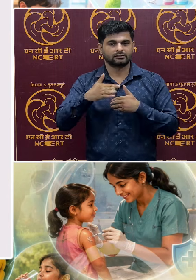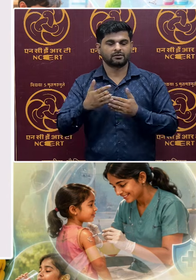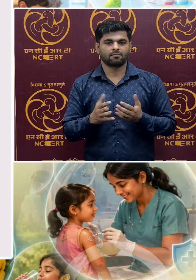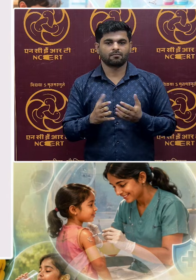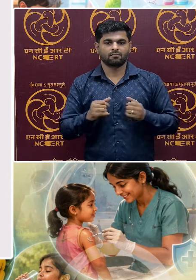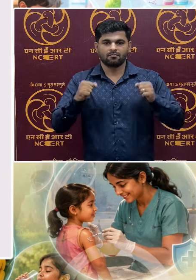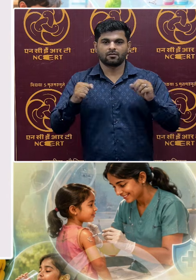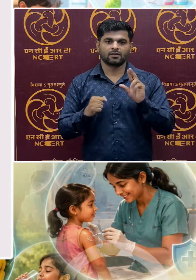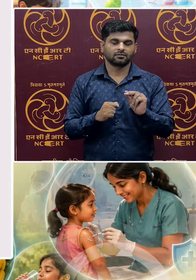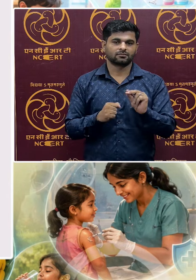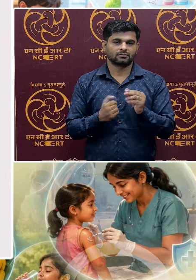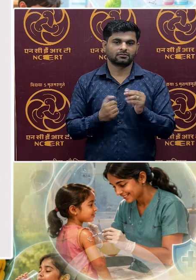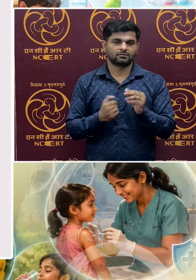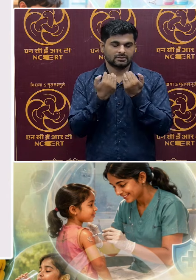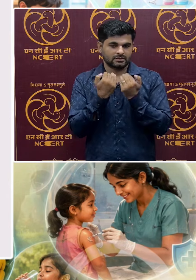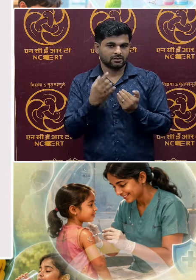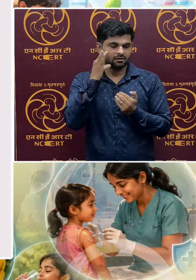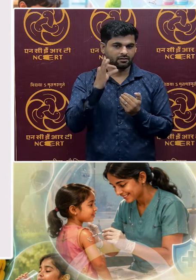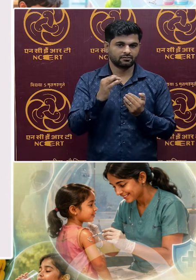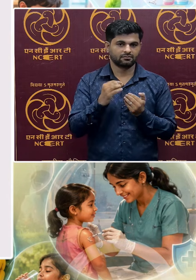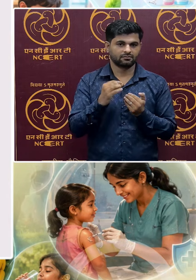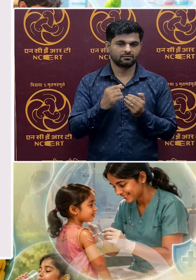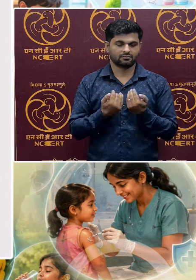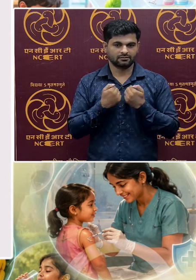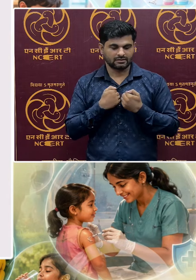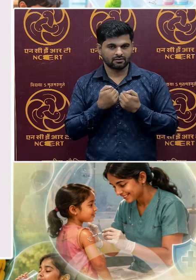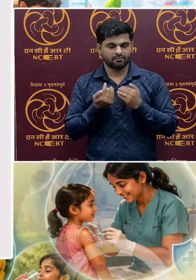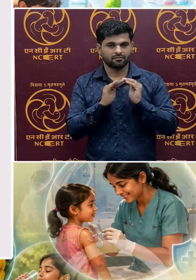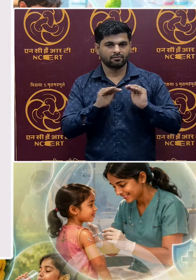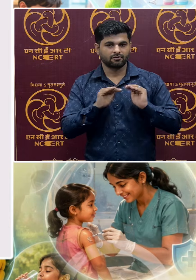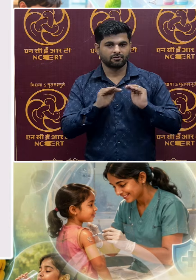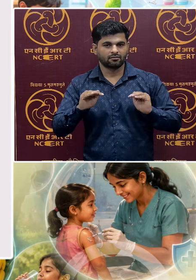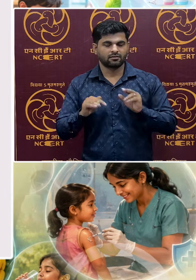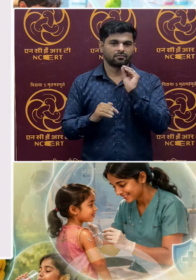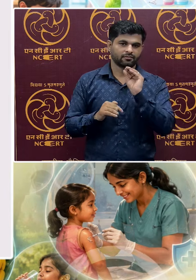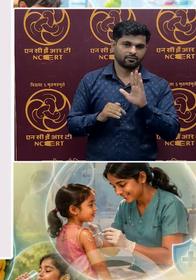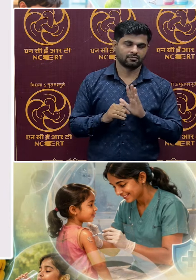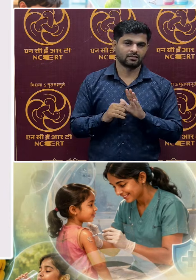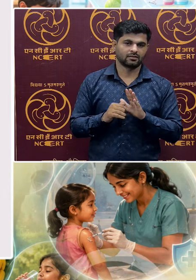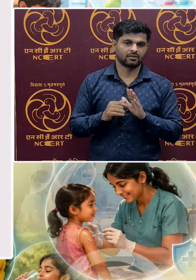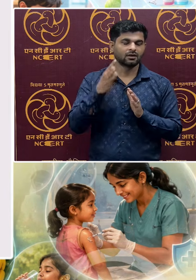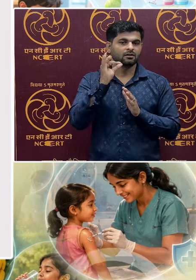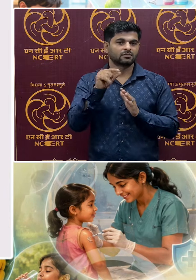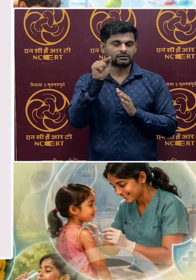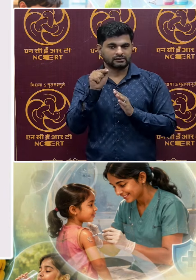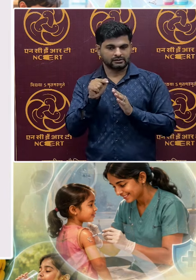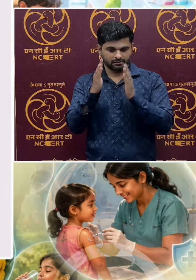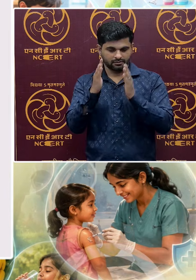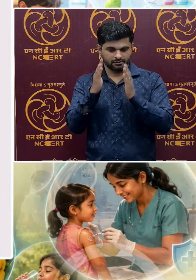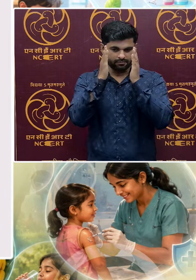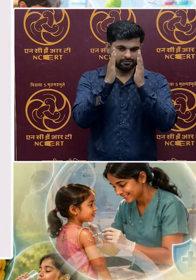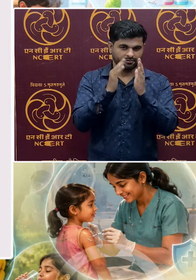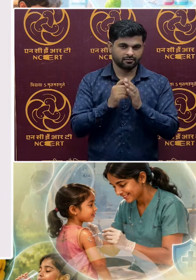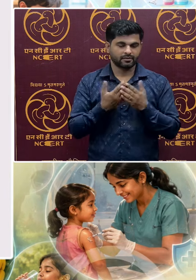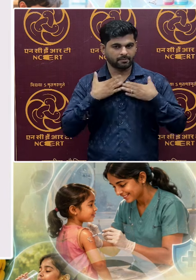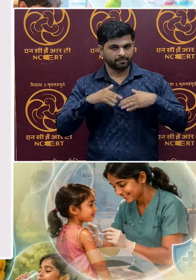नहीं होंगे। हियर इट्स इम्पॉर्टेंट कि मैं मतलब बच्चों को ये भी बोलना चाहूँगी कि इट्स इम्पॉर्टेंट कि यस वेट पे फोकस करें,